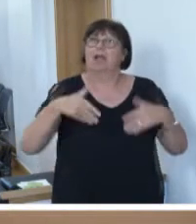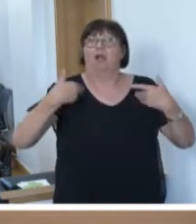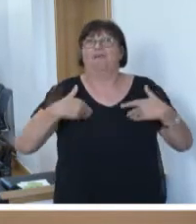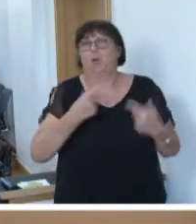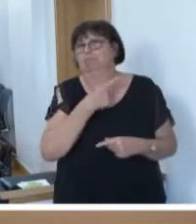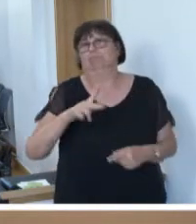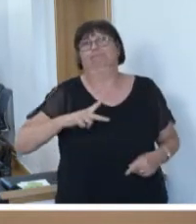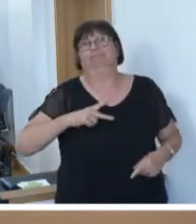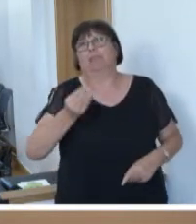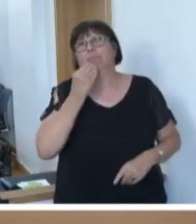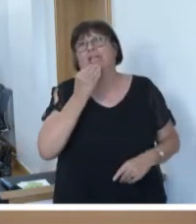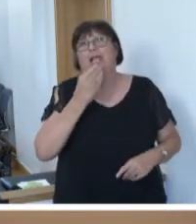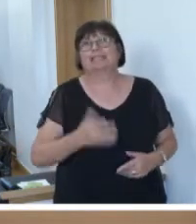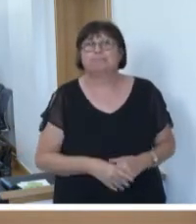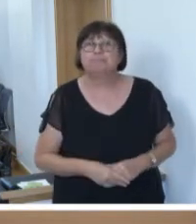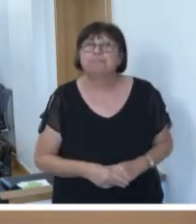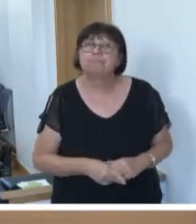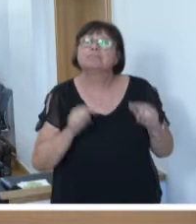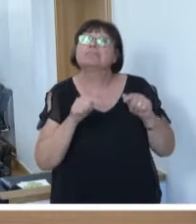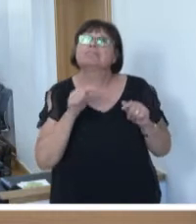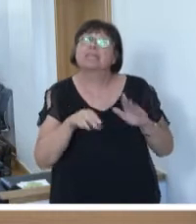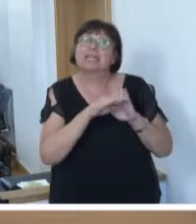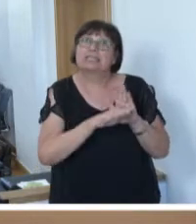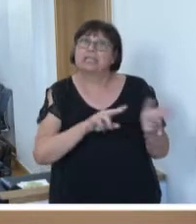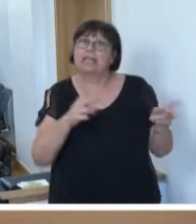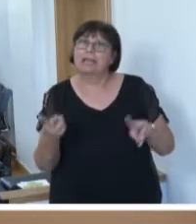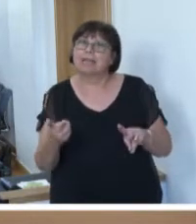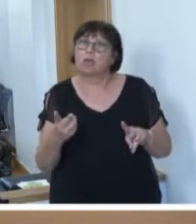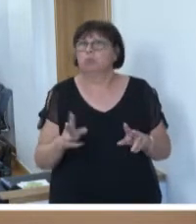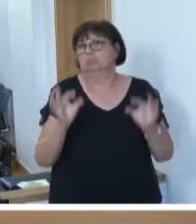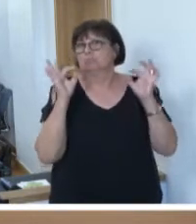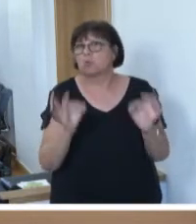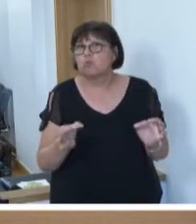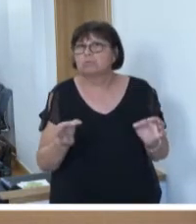Mittagessen warten. Diese Gesetzesänderung ist sinnvoll und auch in ihrer